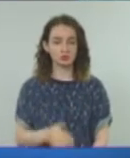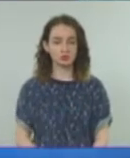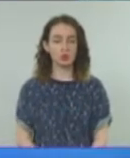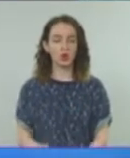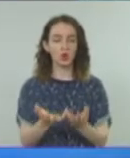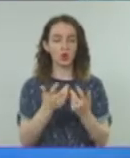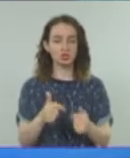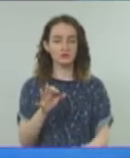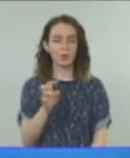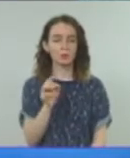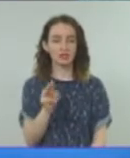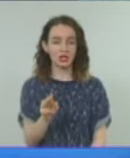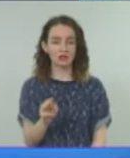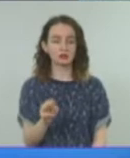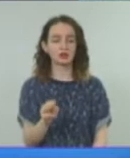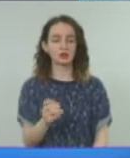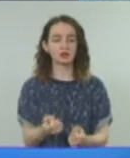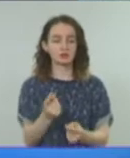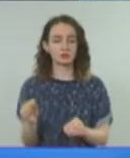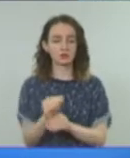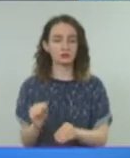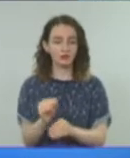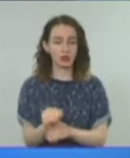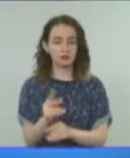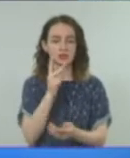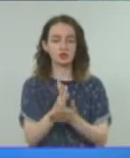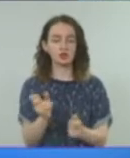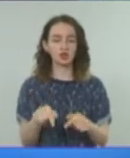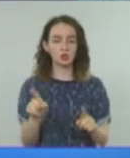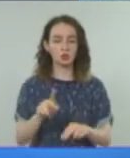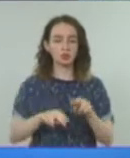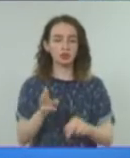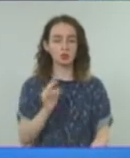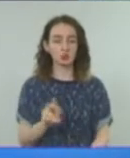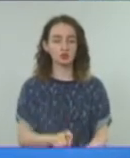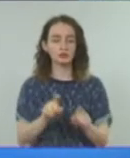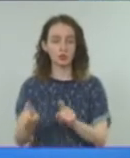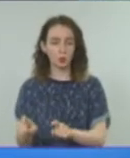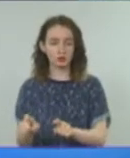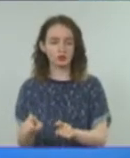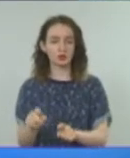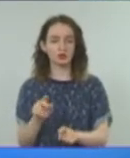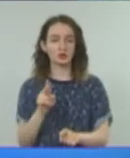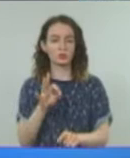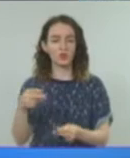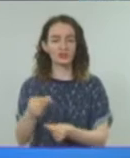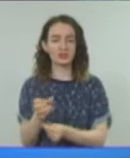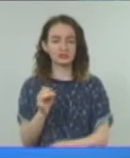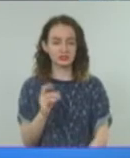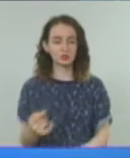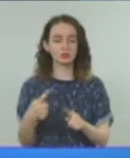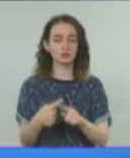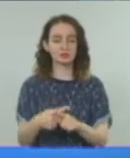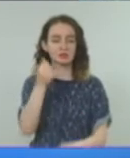продолжает добавляться, несмотря на то, что застройщик переходит на проектное финансирование. Добавляются старые объекты. И